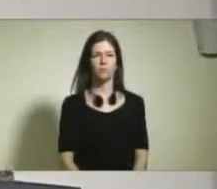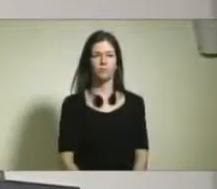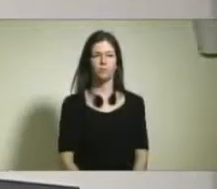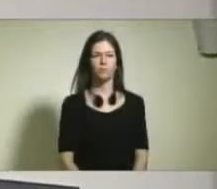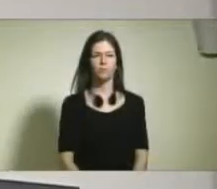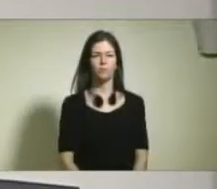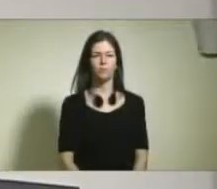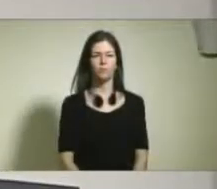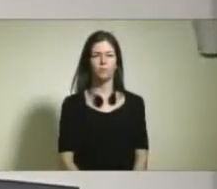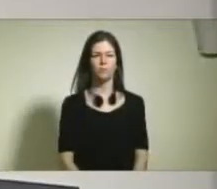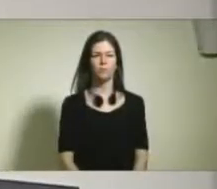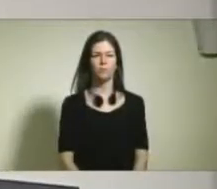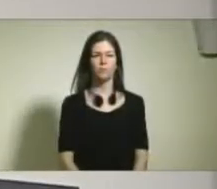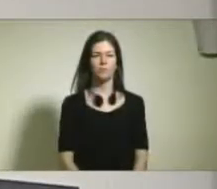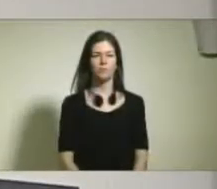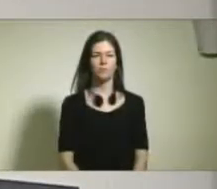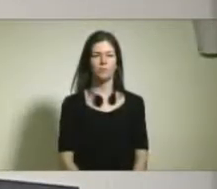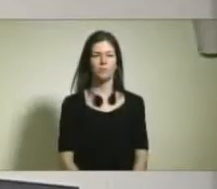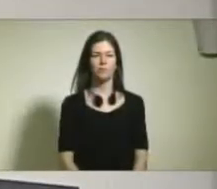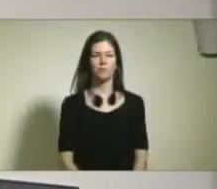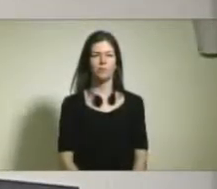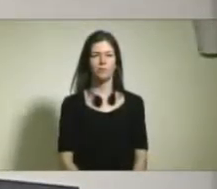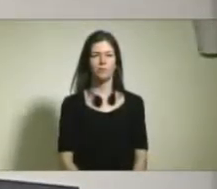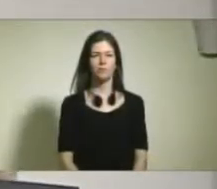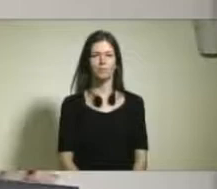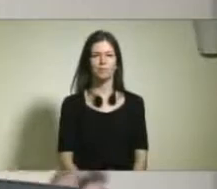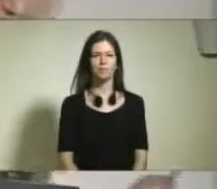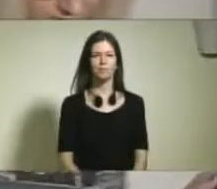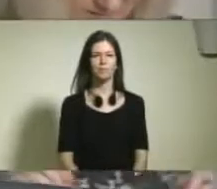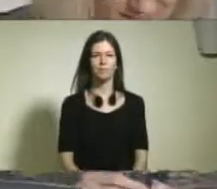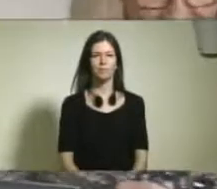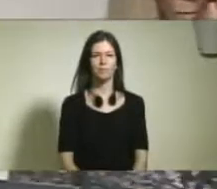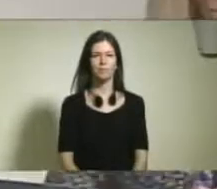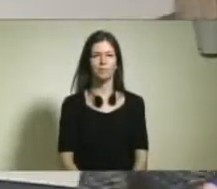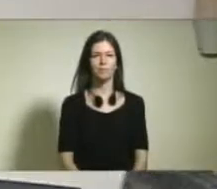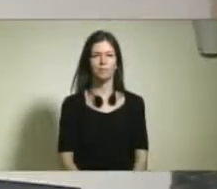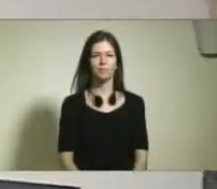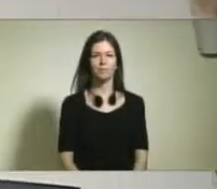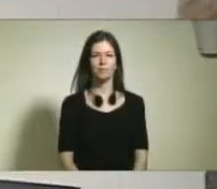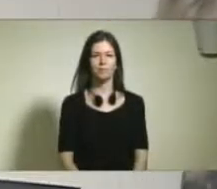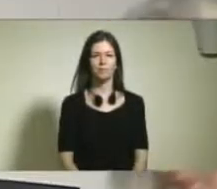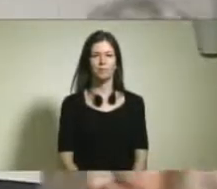Sur mon stylo, non, par terre. Je vais y aller.